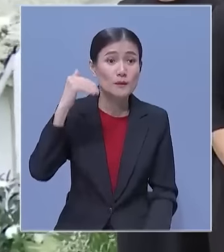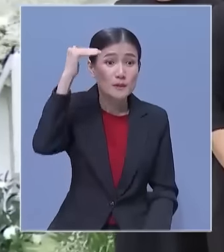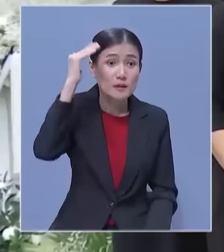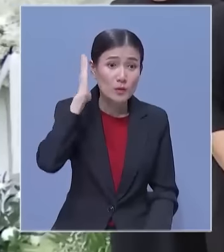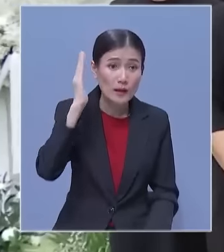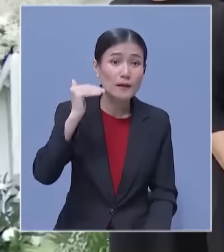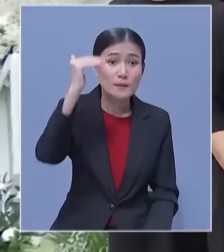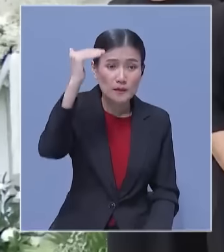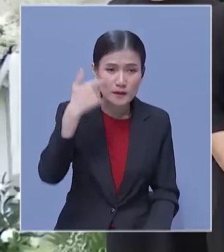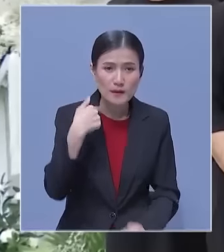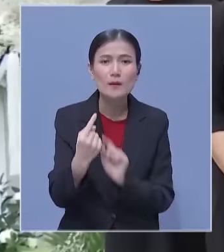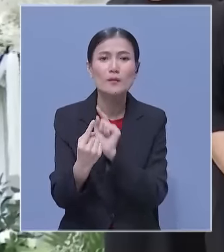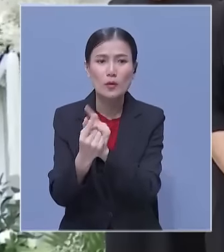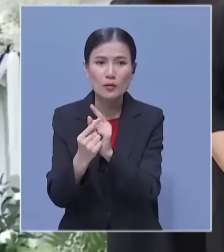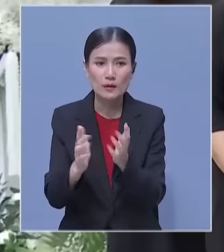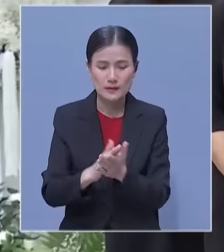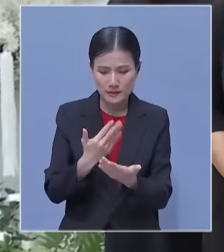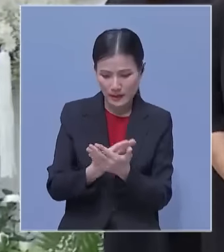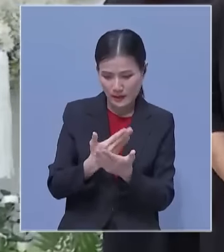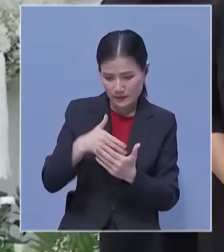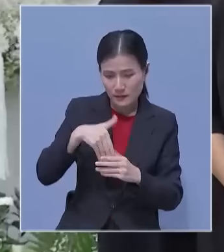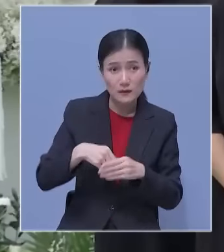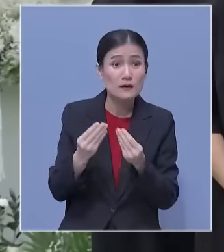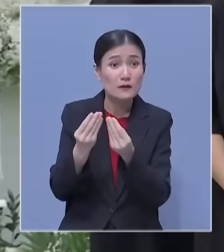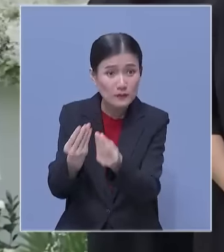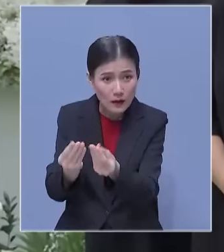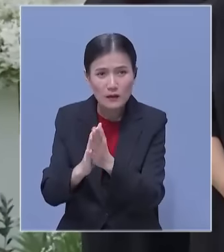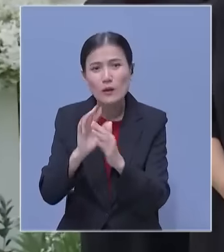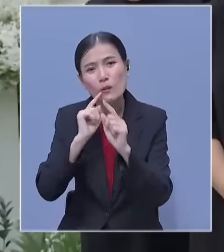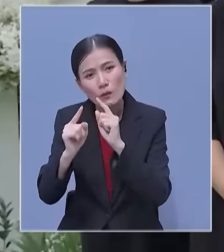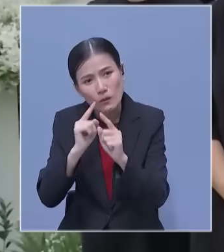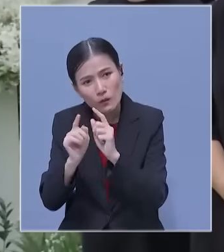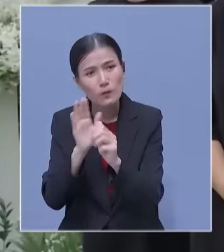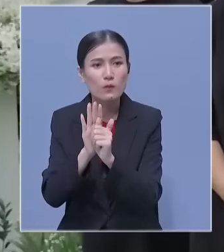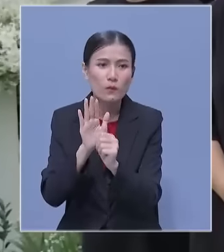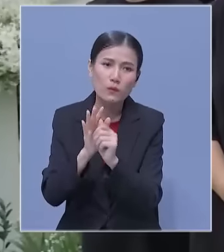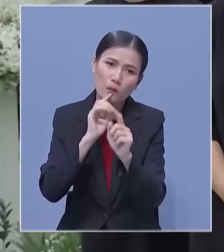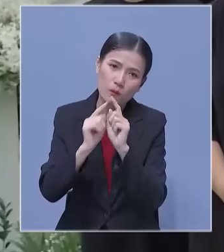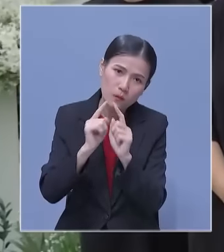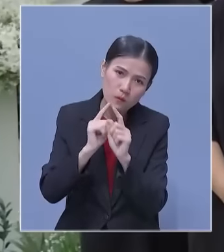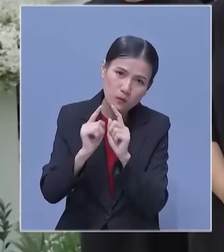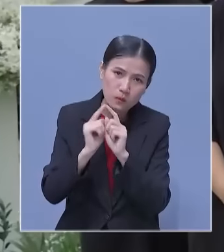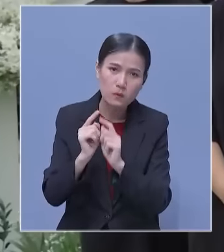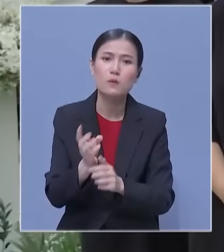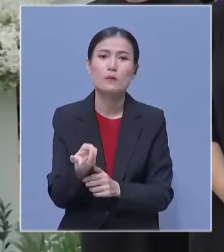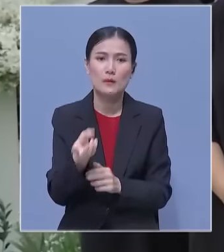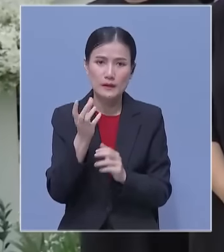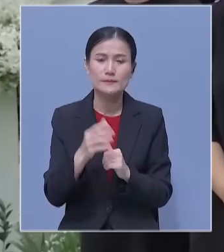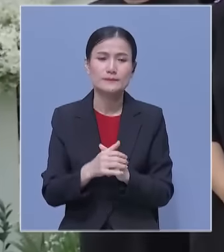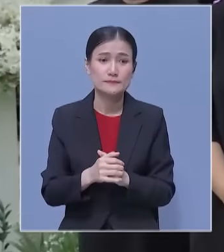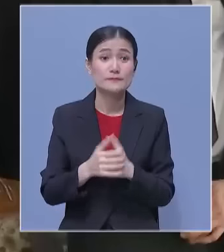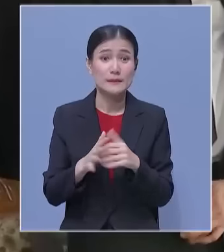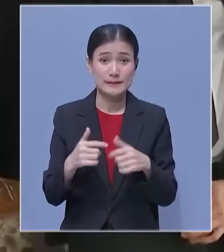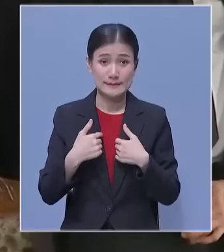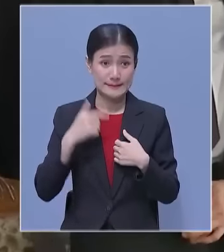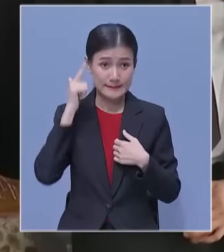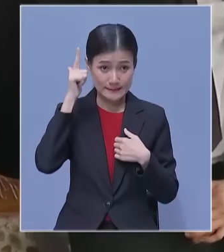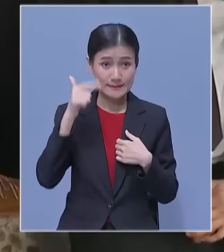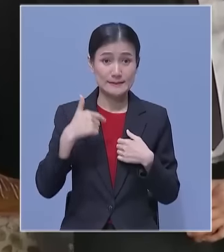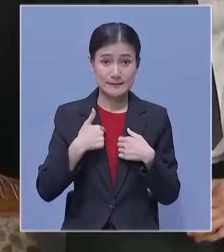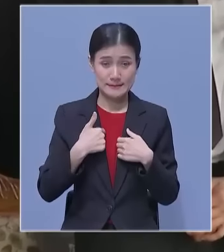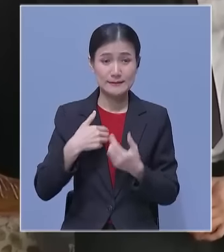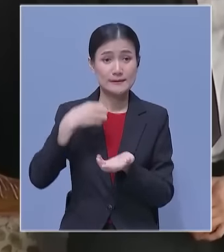ชัยค่ะเพื่อที่จะมอบซองช่วยงานแล้วก็พูดคุยกันได้บอกว่าได้มีการพูดคุยกันเล็กน้อยแล้วตัวของคุณทักษิณเองก็ได้กล่